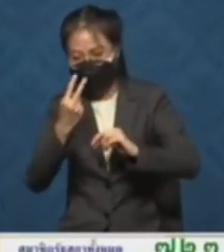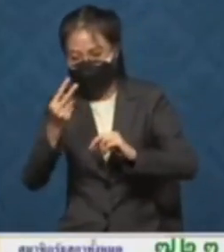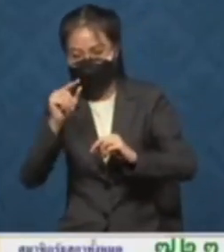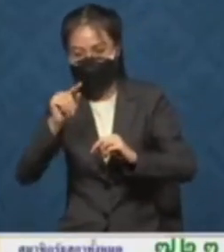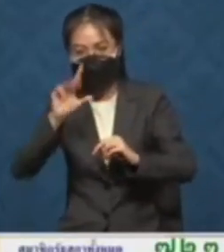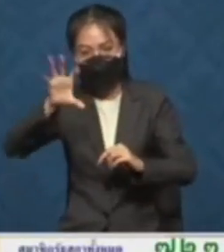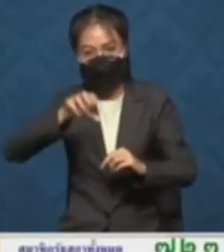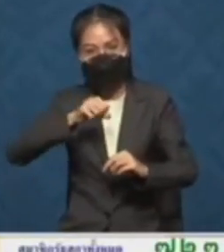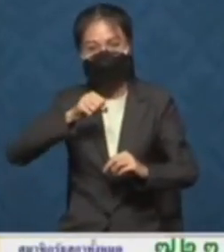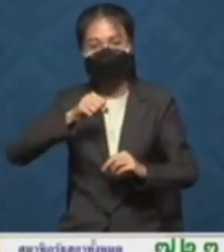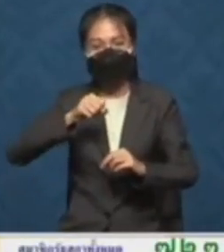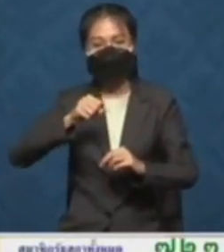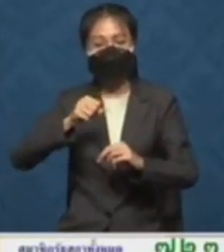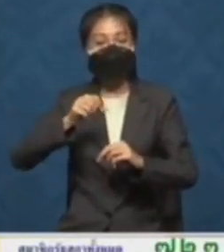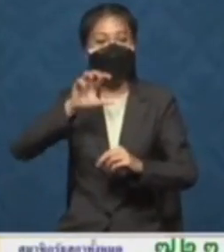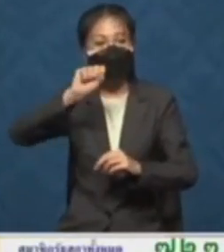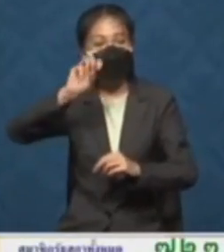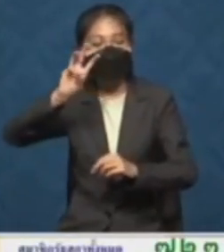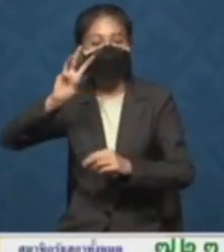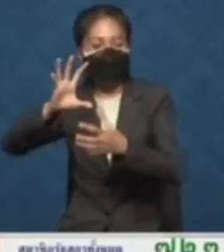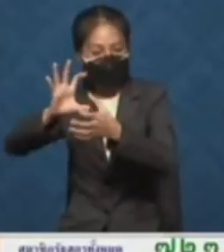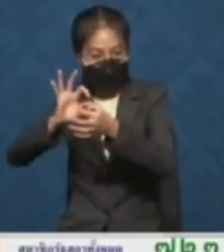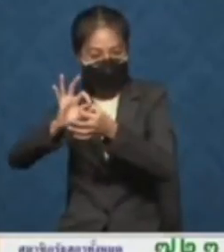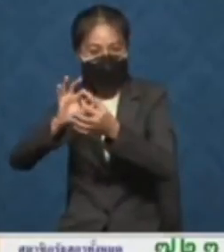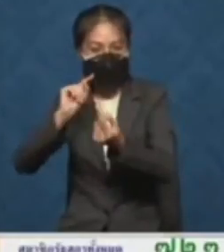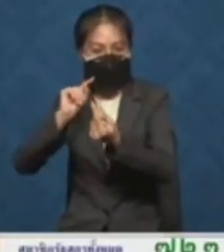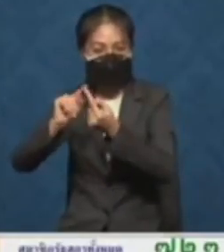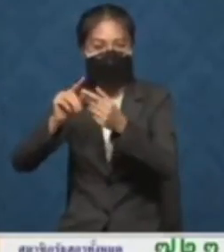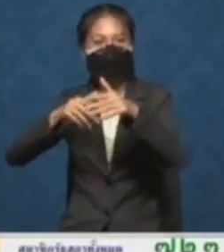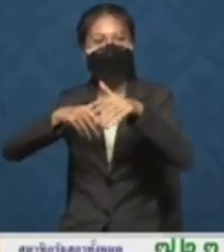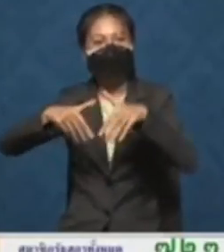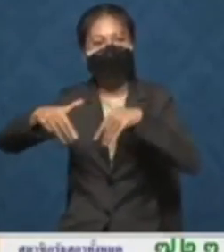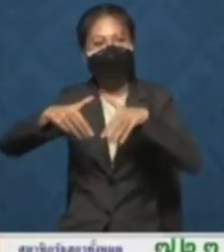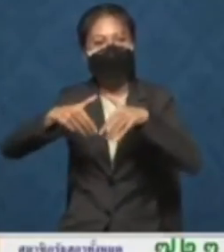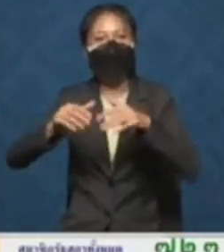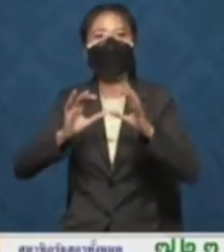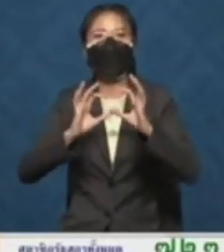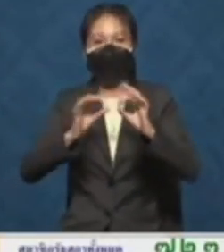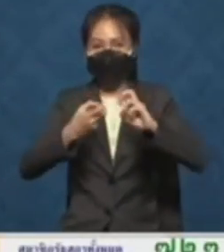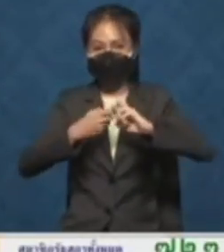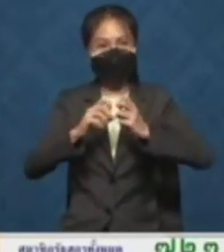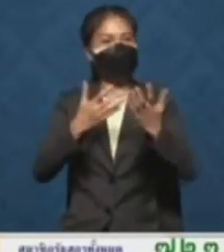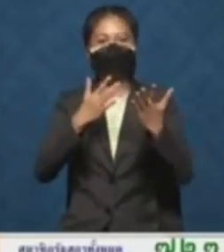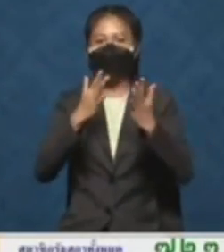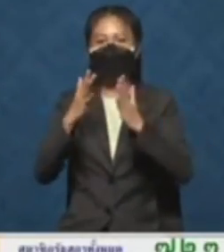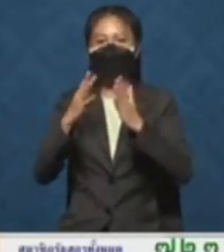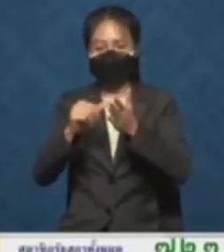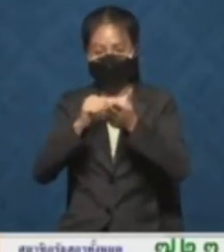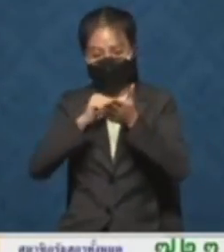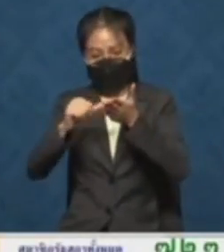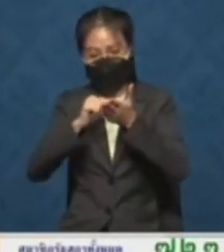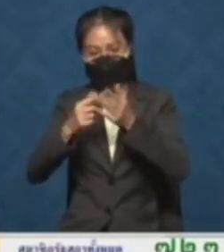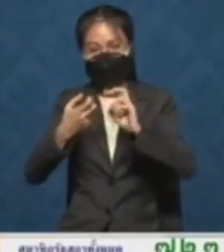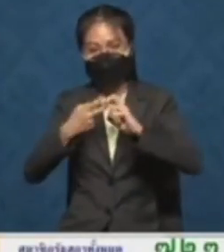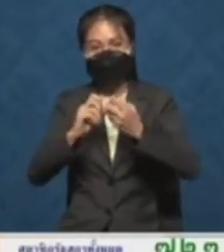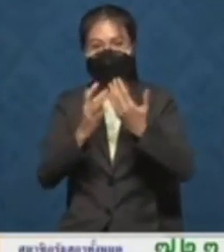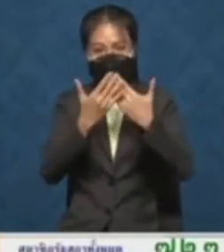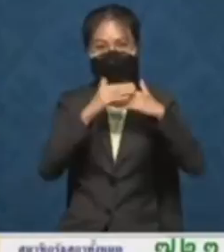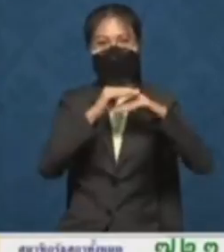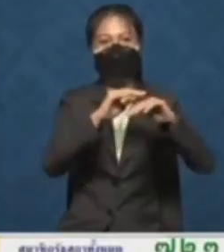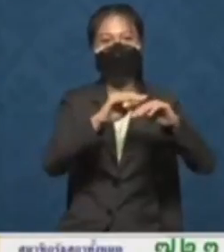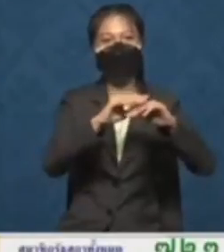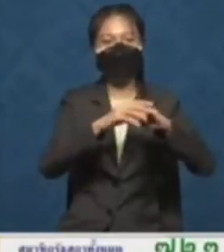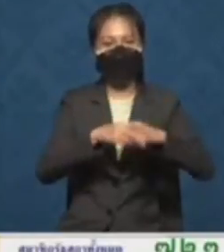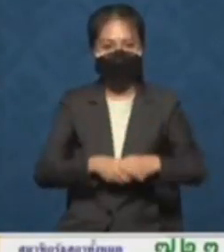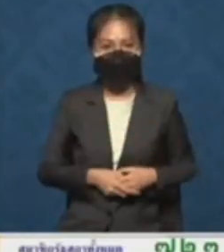กับภาคประชาชนก็ไม่มีปัญหาครับผมก็รับหลักการเหล่านี้ได้แล้วก็มาแก้ไขปัญหาร่วมกันประ